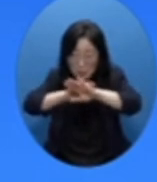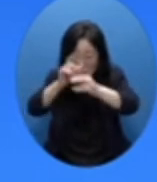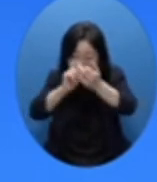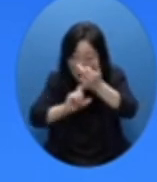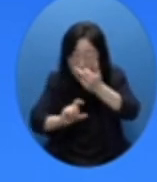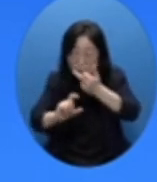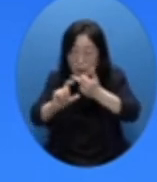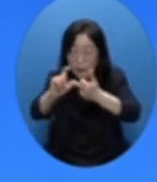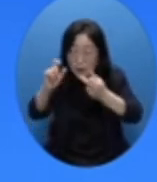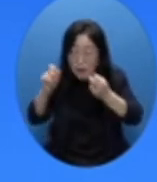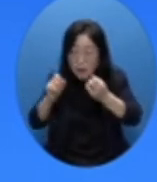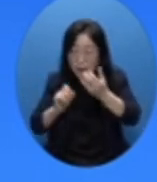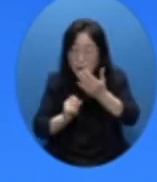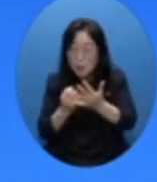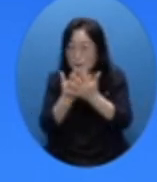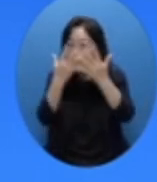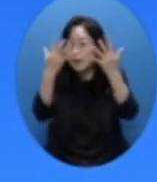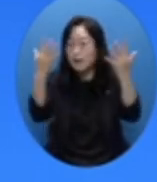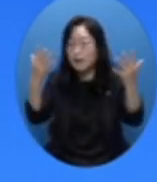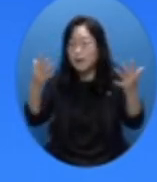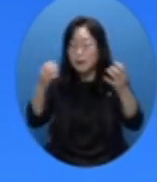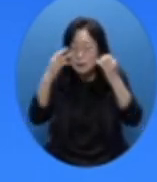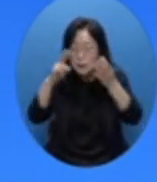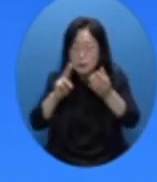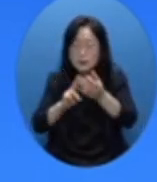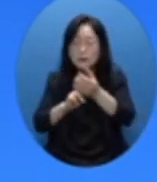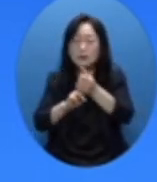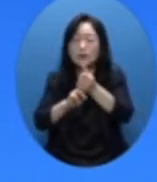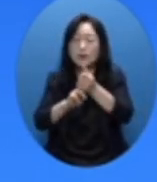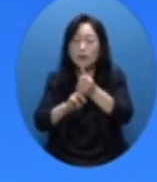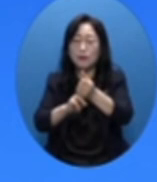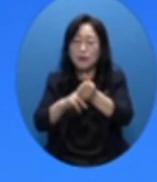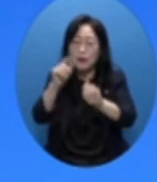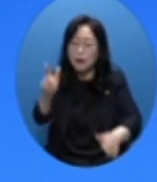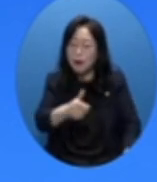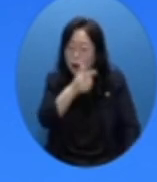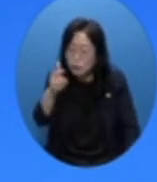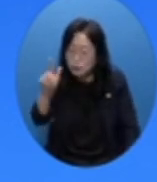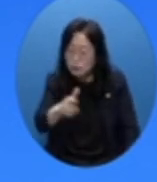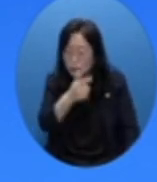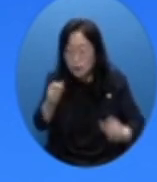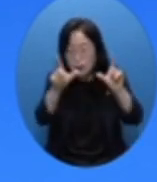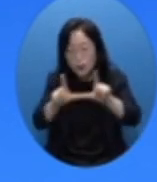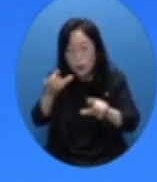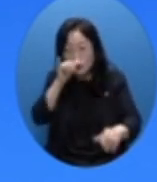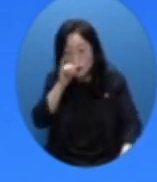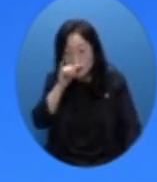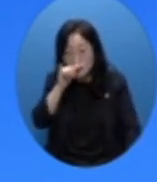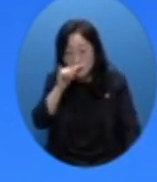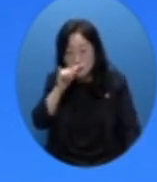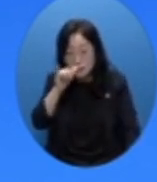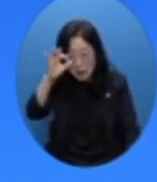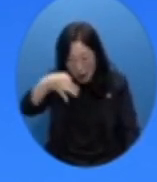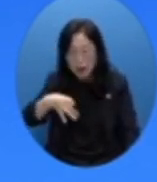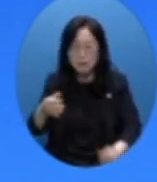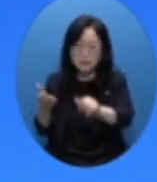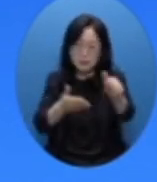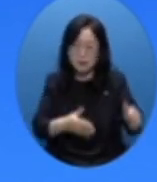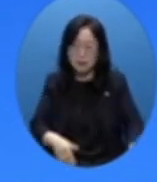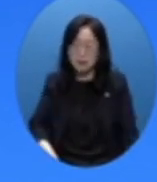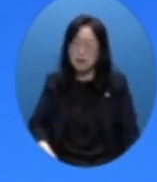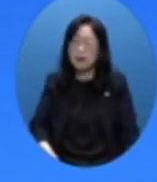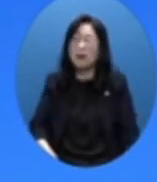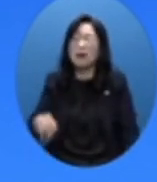새로운 기적을 보는구나 그 같은 삶으로 하루를 맞게 받고 있는지 그냥 밤 날 알고 또 아침 만나